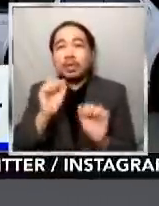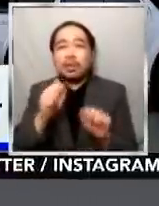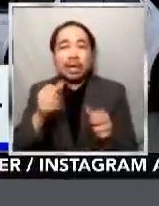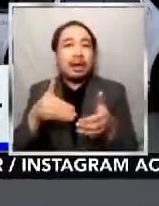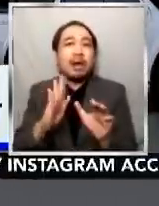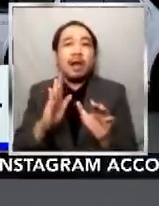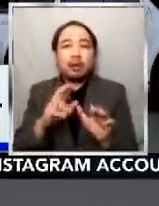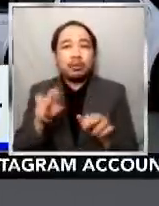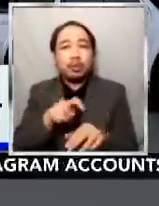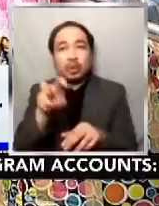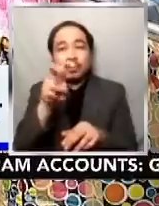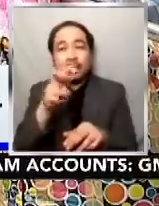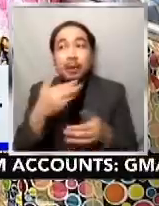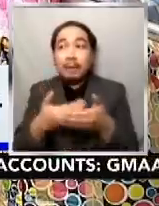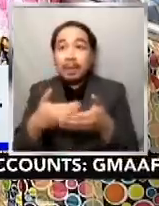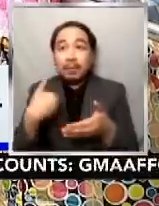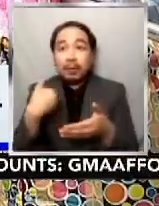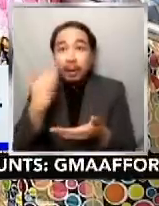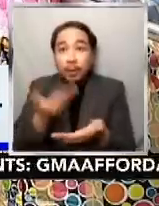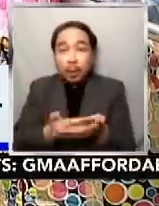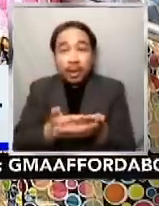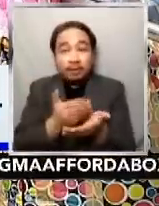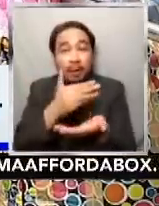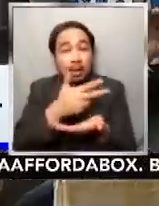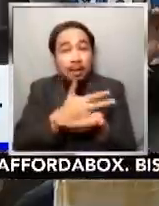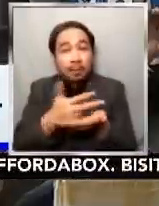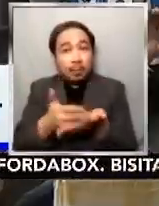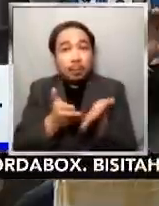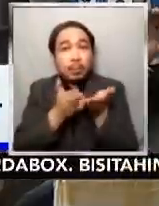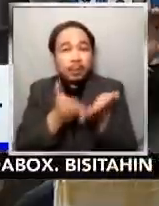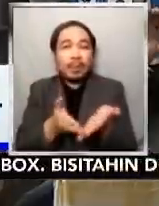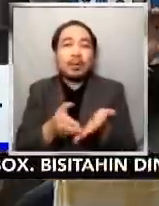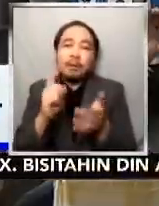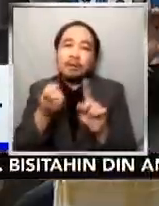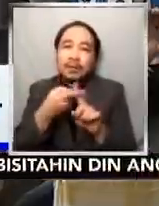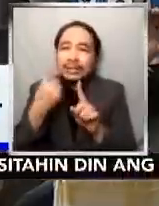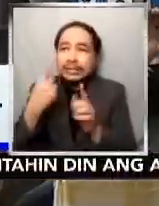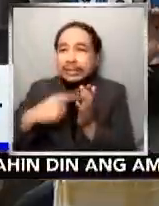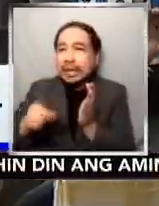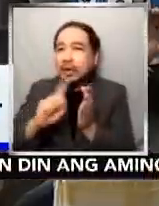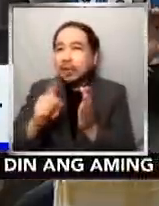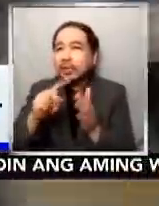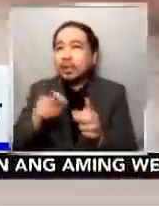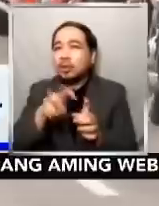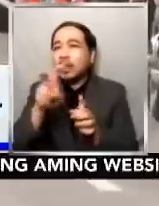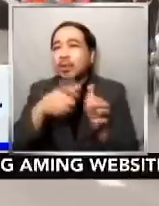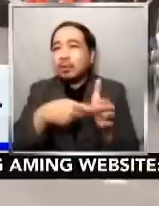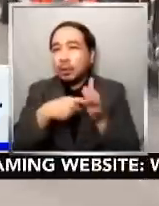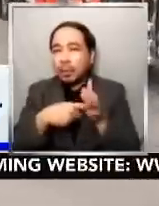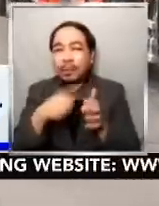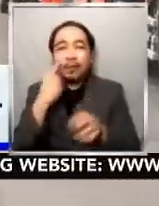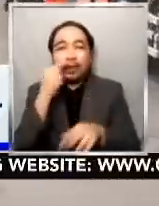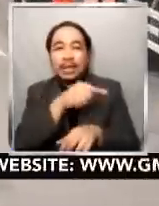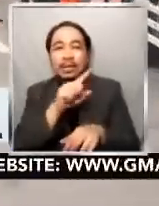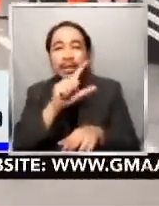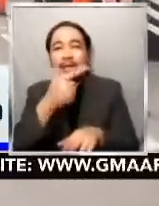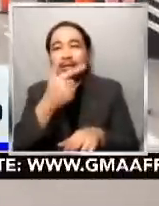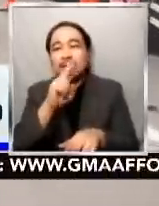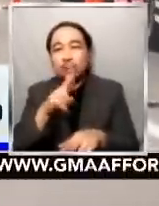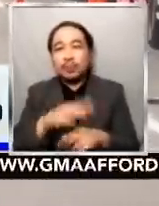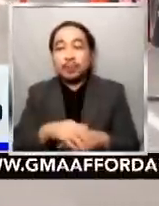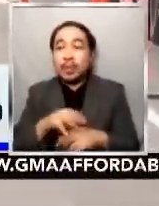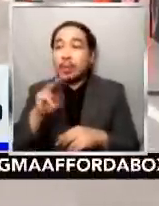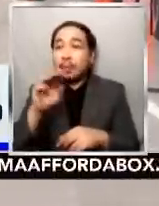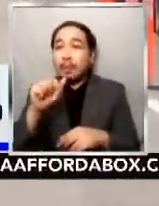ng pier, alamin muna ang mga travel requirement na hinihingi ng lokal na pamahalaan sa destinasyon. Sa Matnog Port sa Sorsogon,